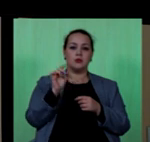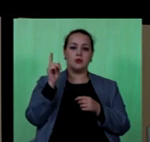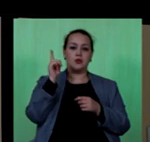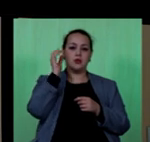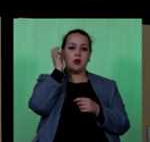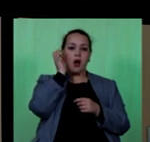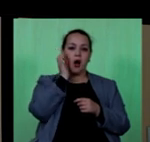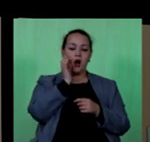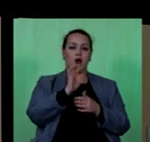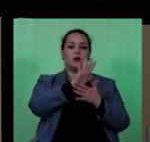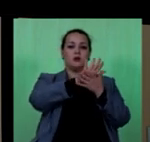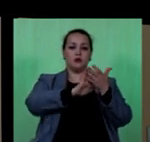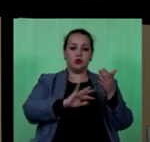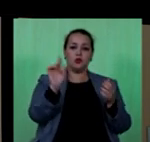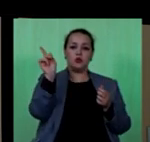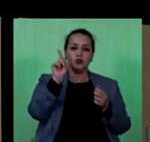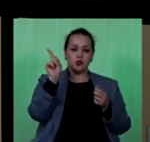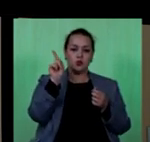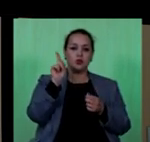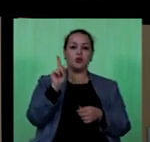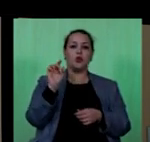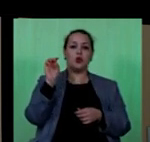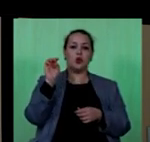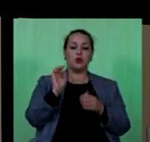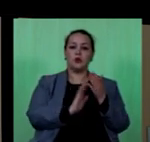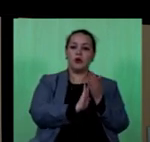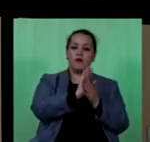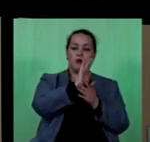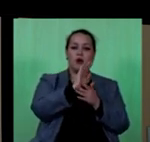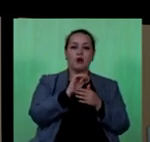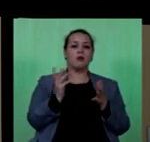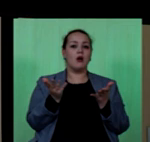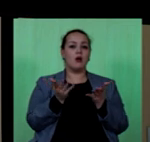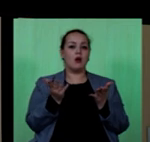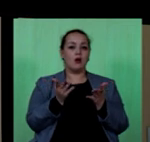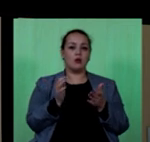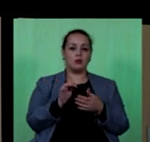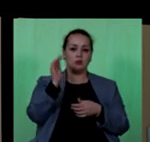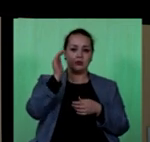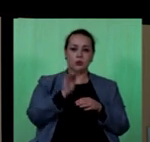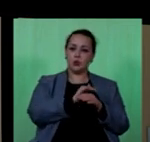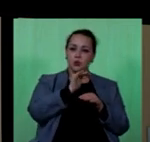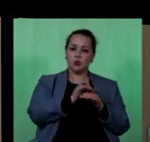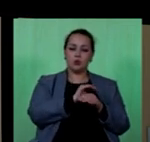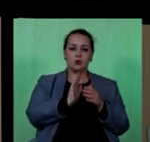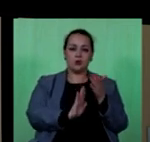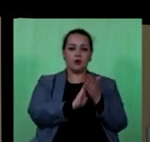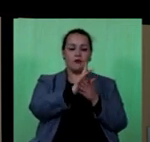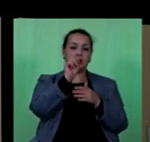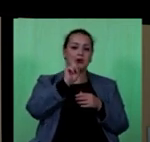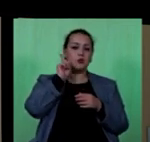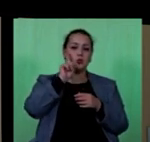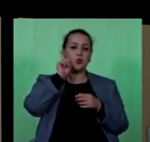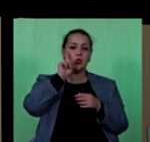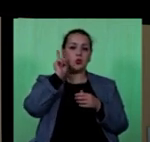дальше что трава трава какая молодцы трава зеленая